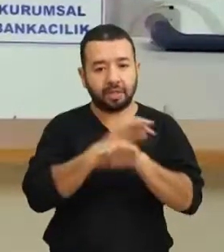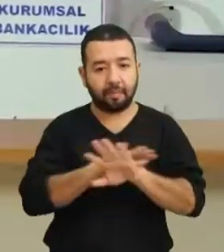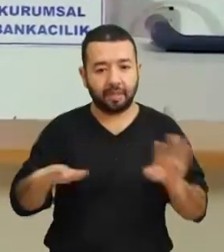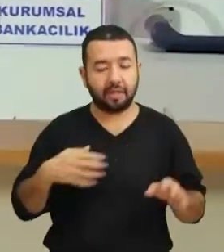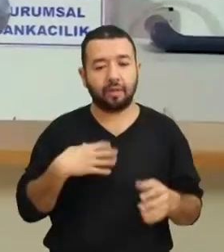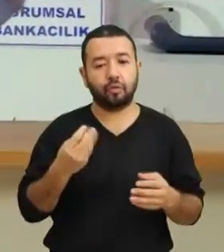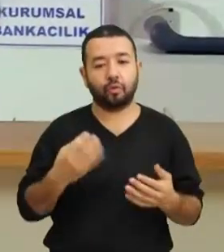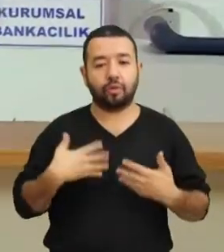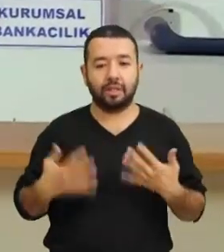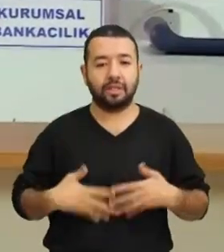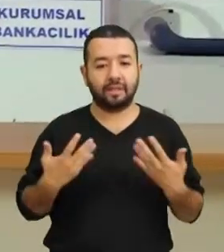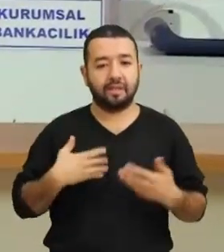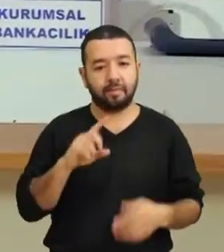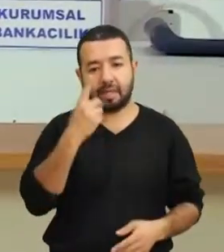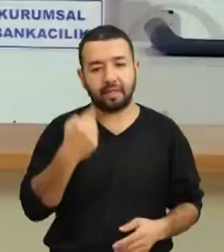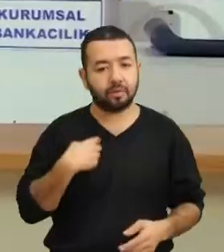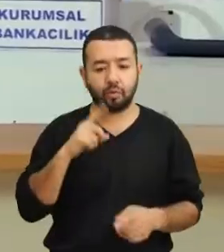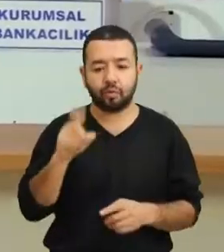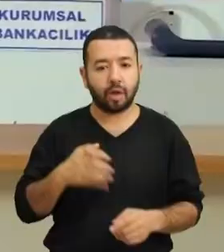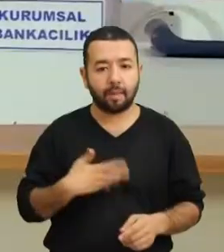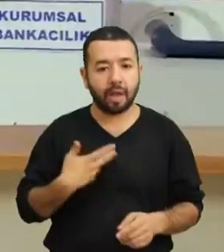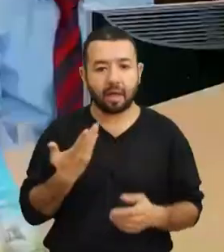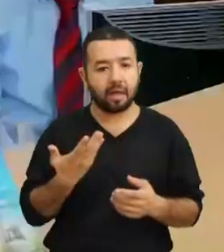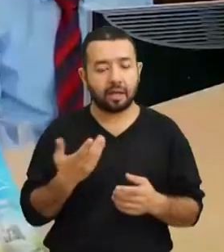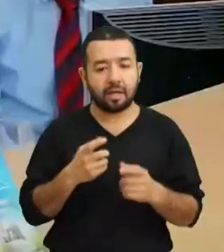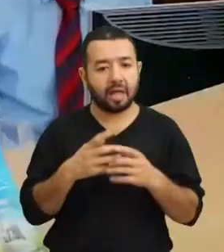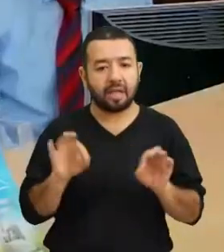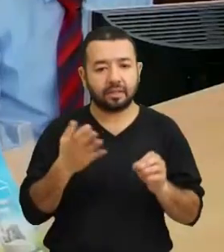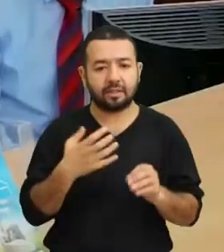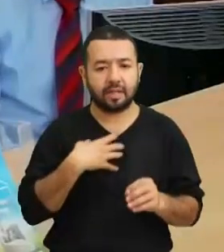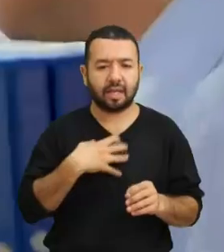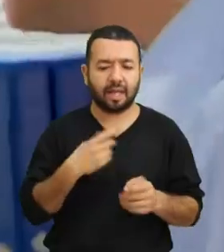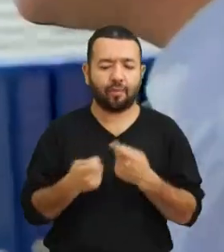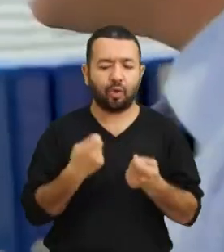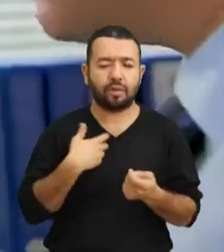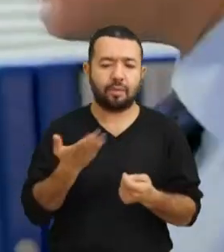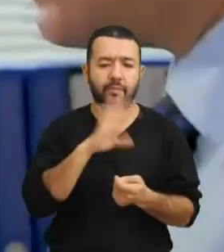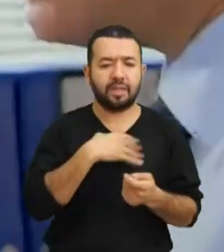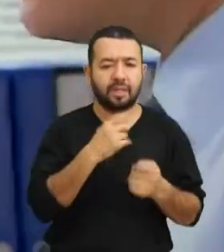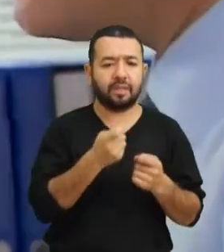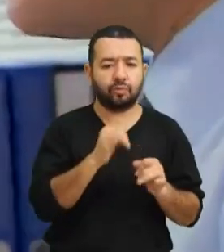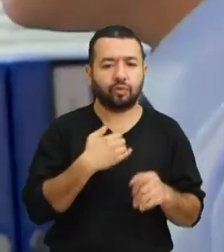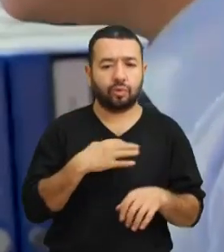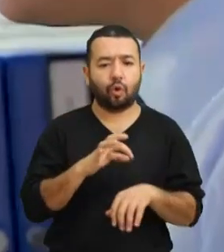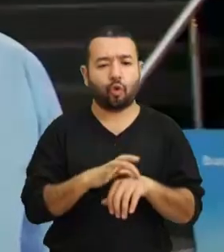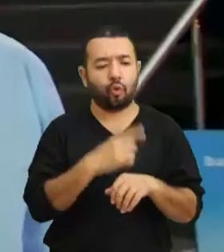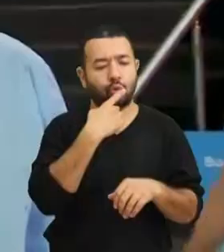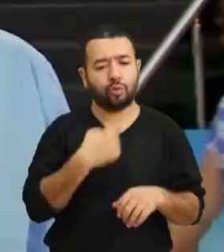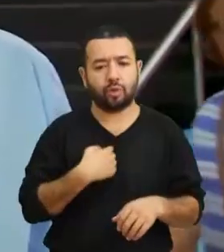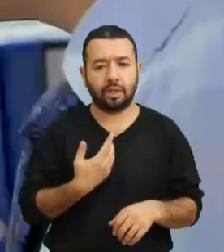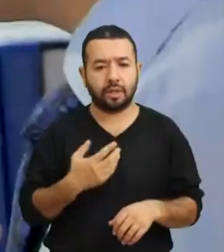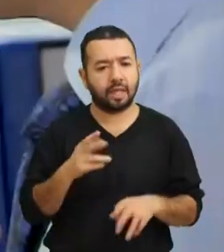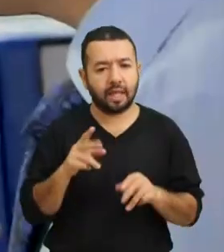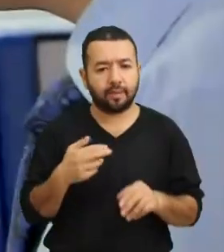çok sevindim. Yalnız demin de onu sordum. Yani merak ettim ya. Nasıl hallettiniz bu işi? Kendime uğraşacak başka bir şeyler buldum. Doktorum öyle söyledi. Ne